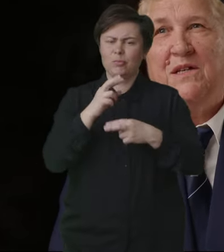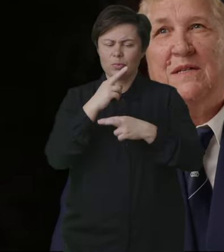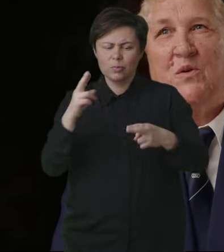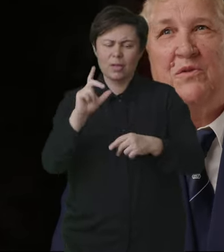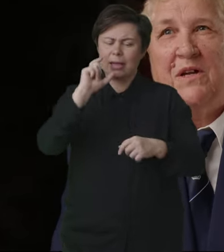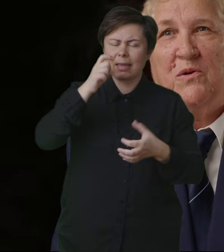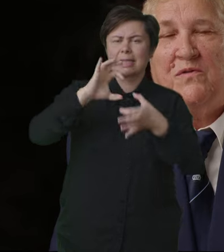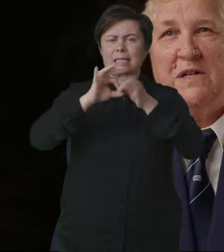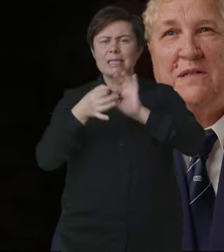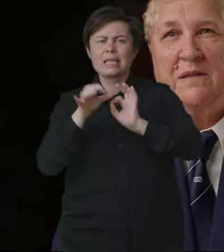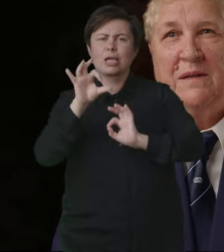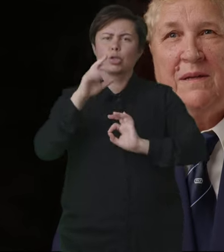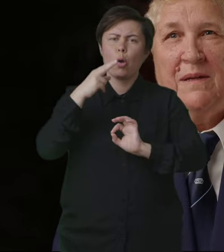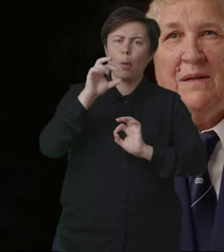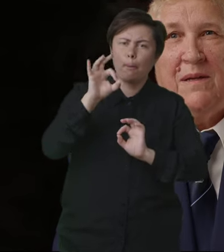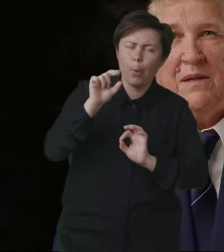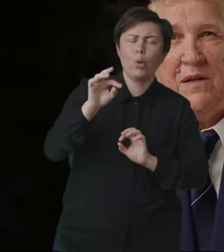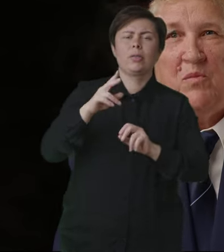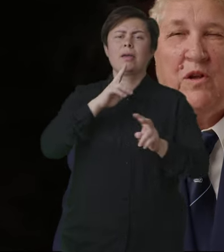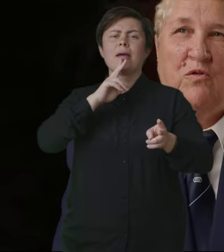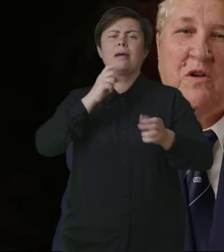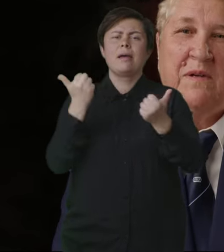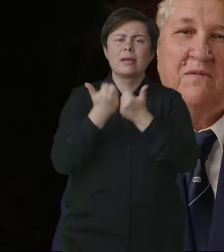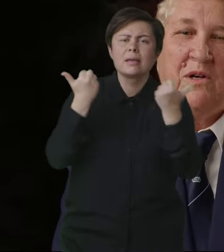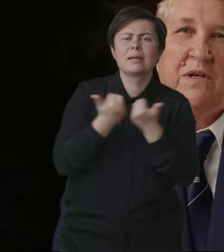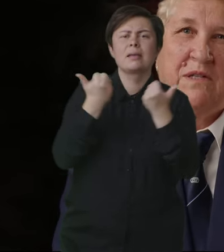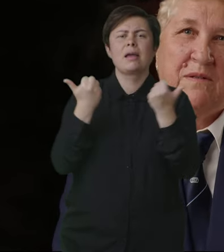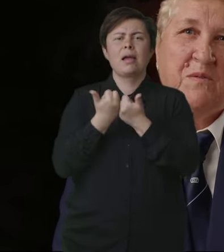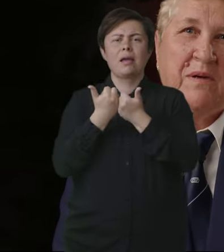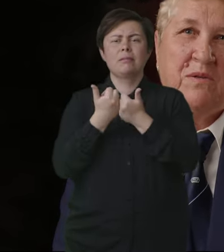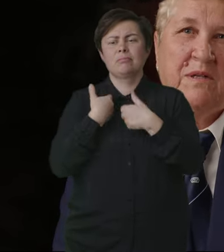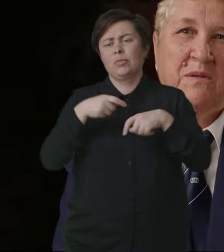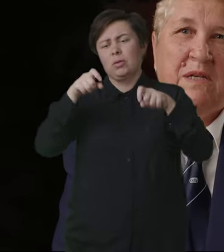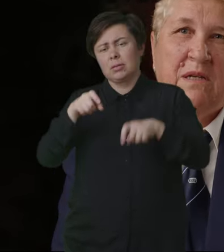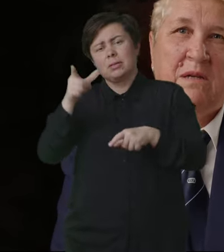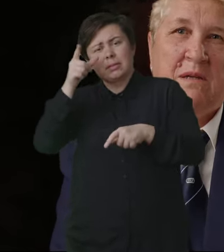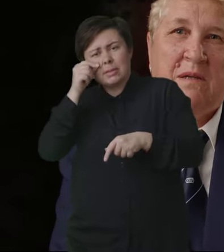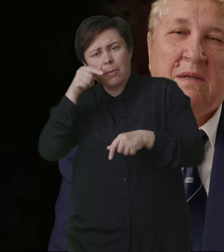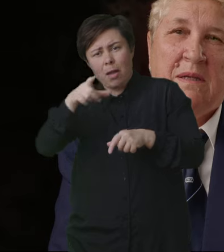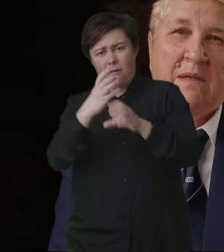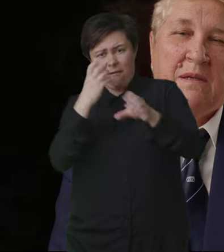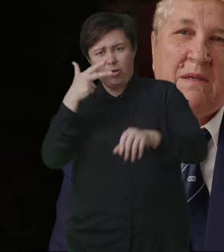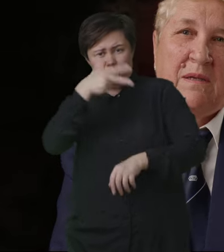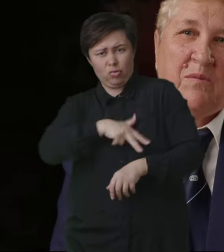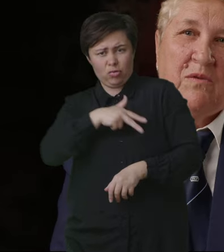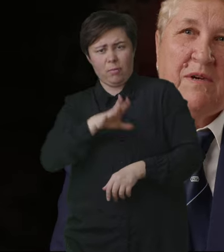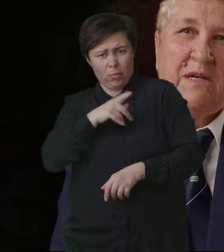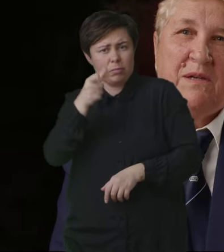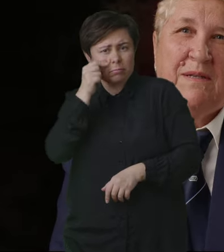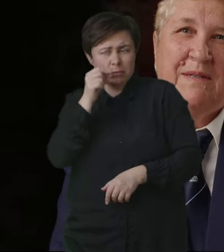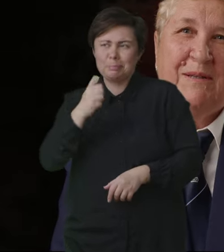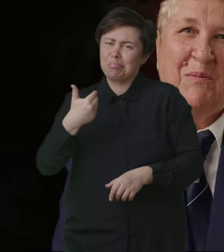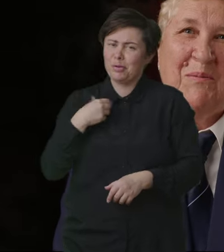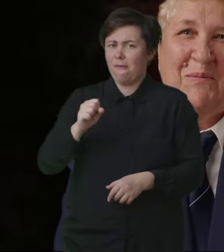Gdańsk, Gdynia, Sopot, Kraków, wszędzie. Takie po kilkudniowej w wagonach się spało, tych socjalnych. Było